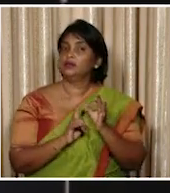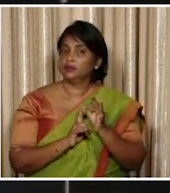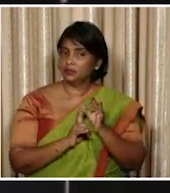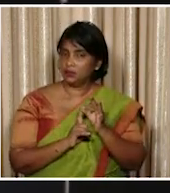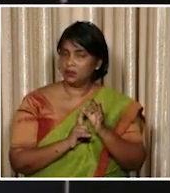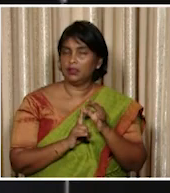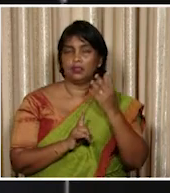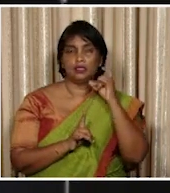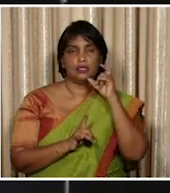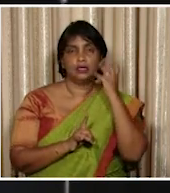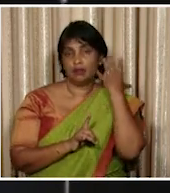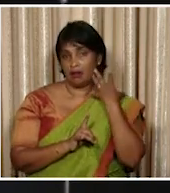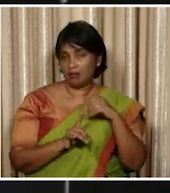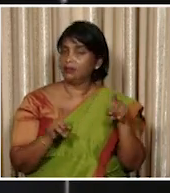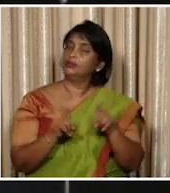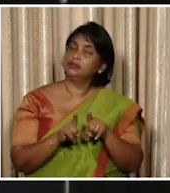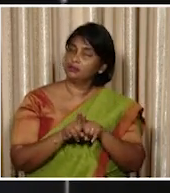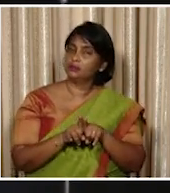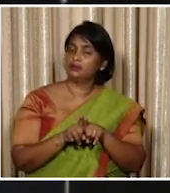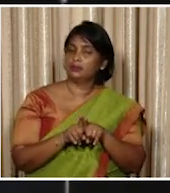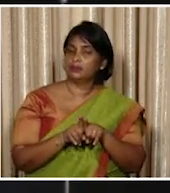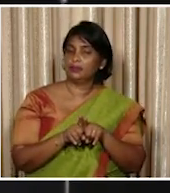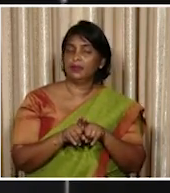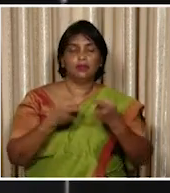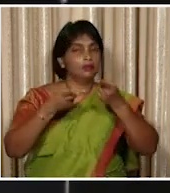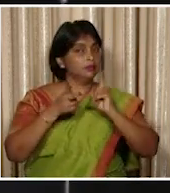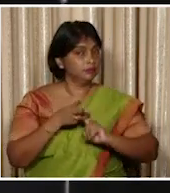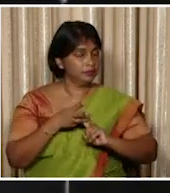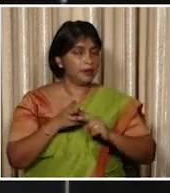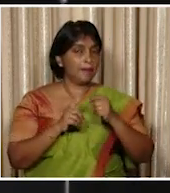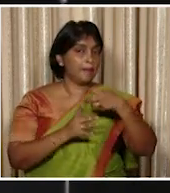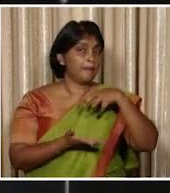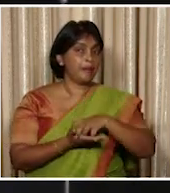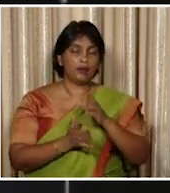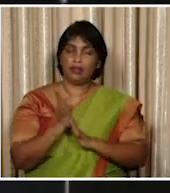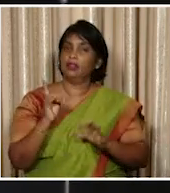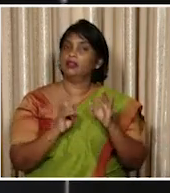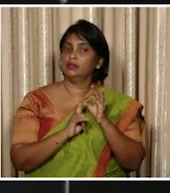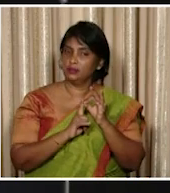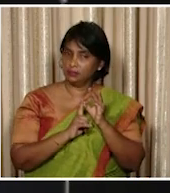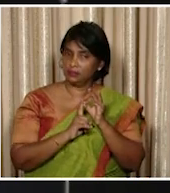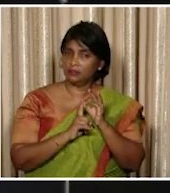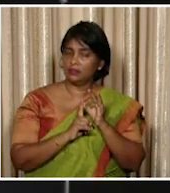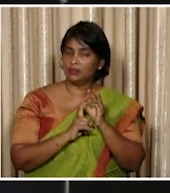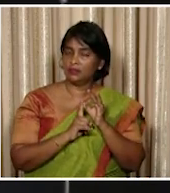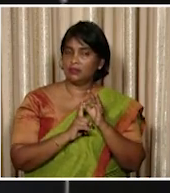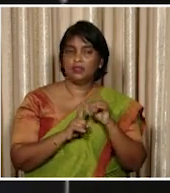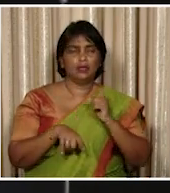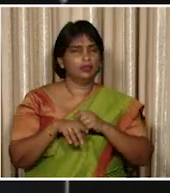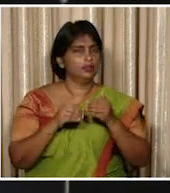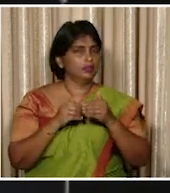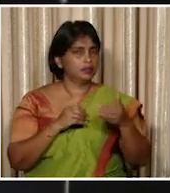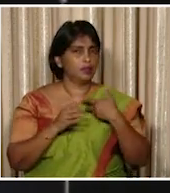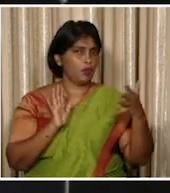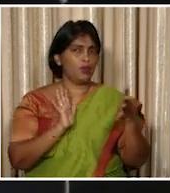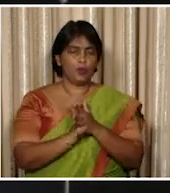கட்டியட்ட நகராதிபதி கெனக் கட்டியட்டாத் இன் பசுவ பலாத் சபா மந்திரிவிரை கட்டியட்டாத் கெட்டி காலையாத்